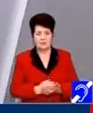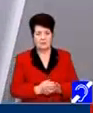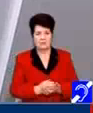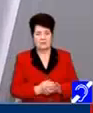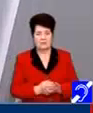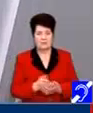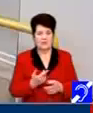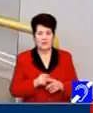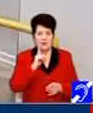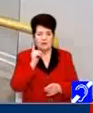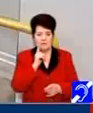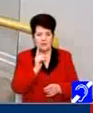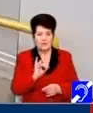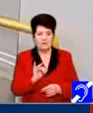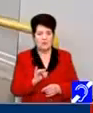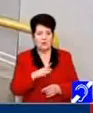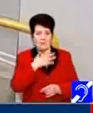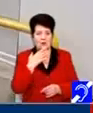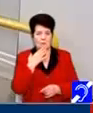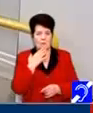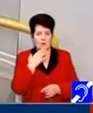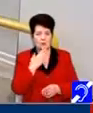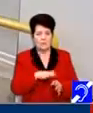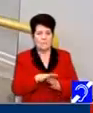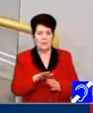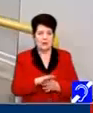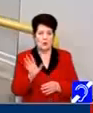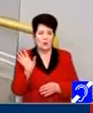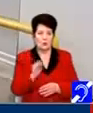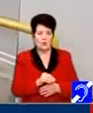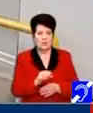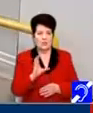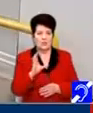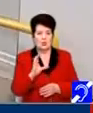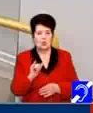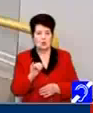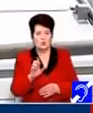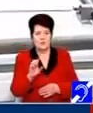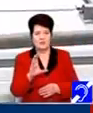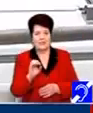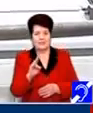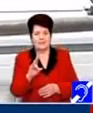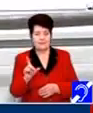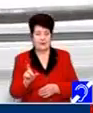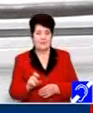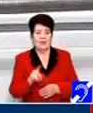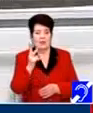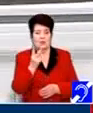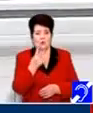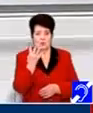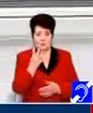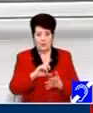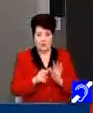ciorchinul este mai mult timp verde și produsul este mai mult timp plin cu toate substanțele nutritive. Depozitul are